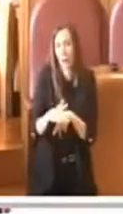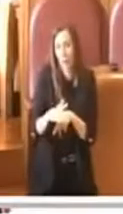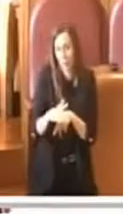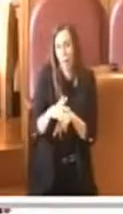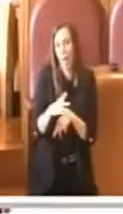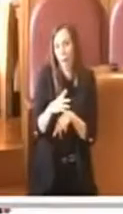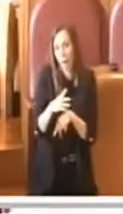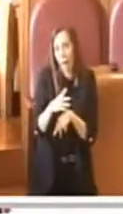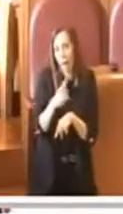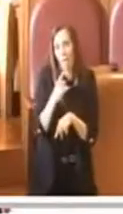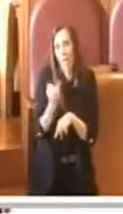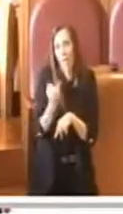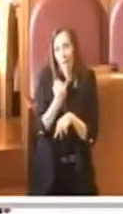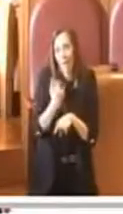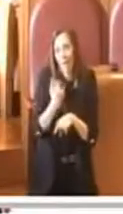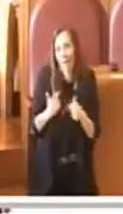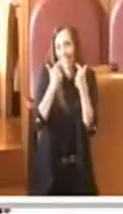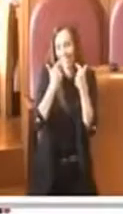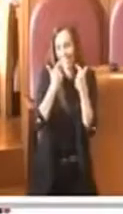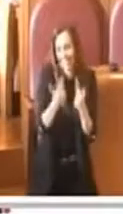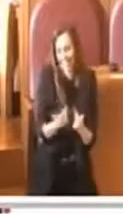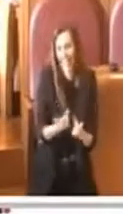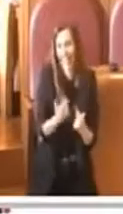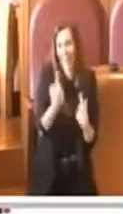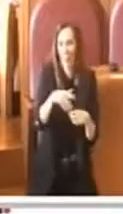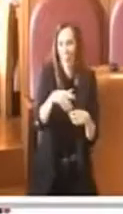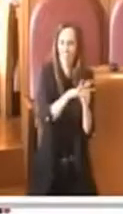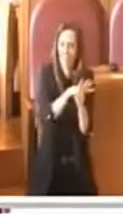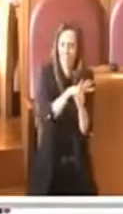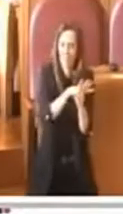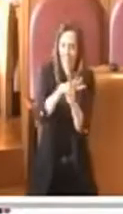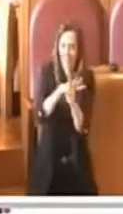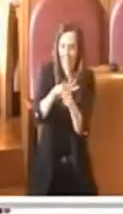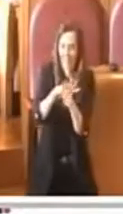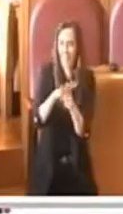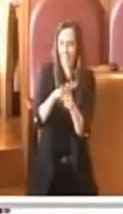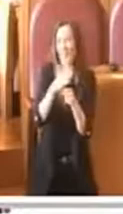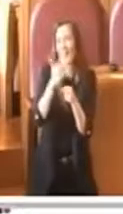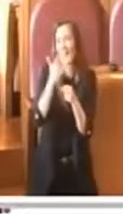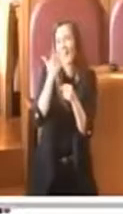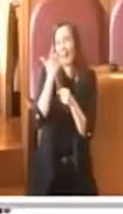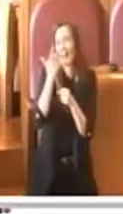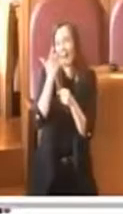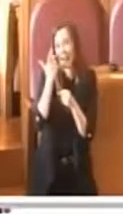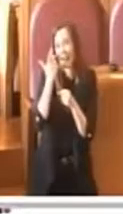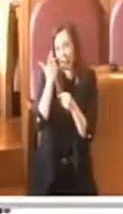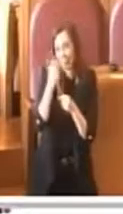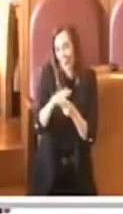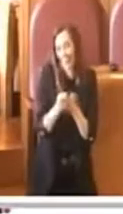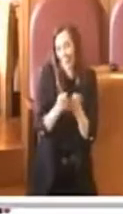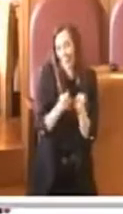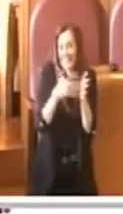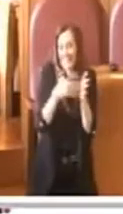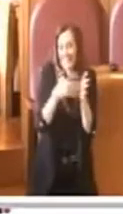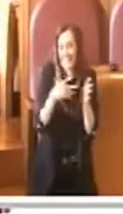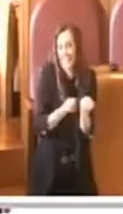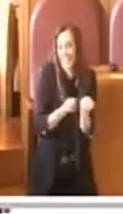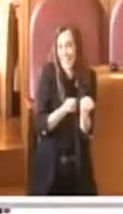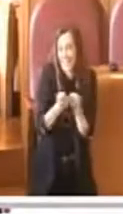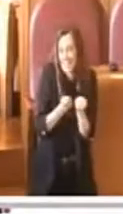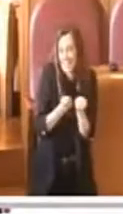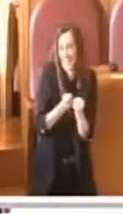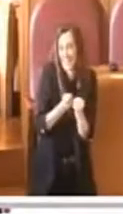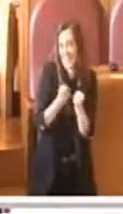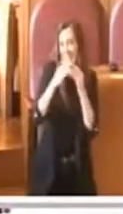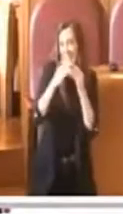un po', no? A parte il menage familiare che comunque rimane difficile da gestire da casa insieme al lavoro,